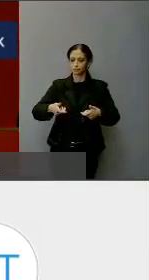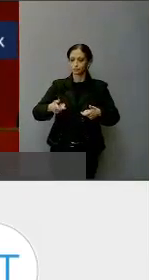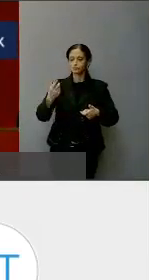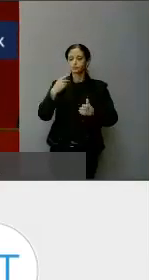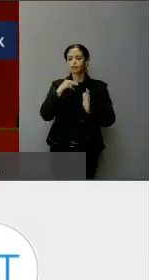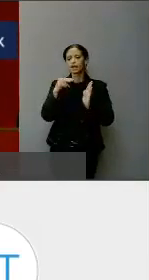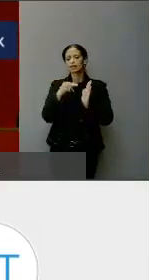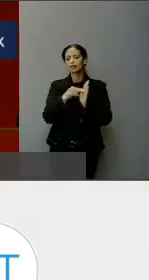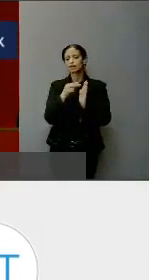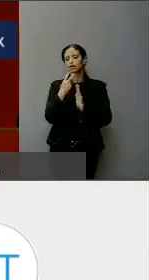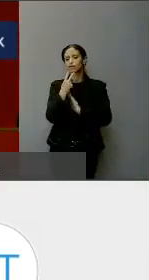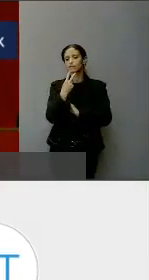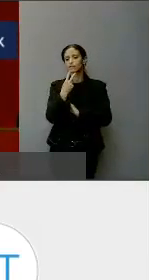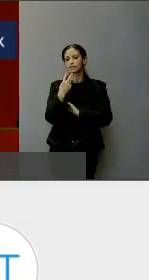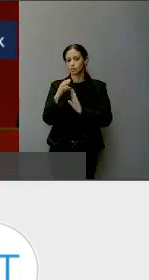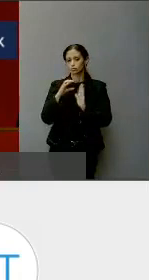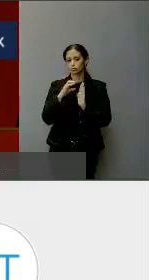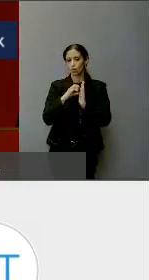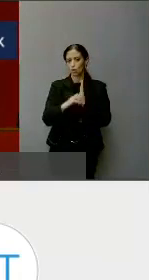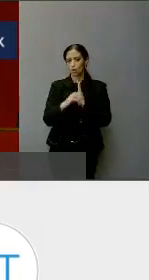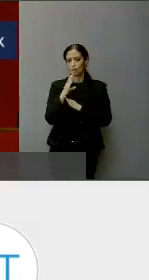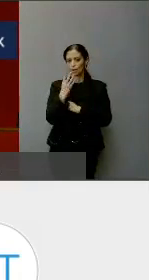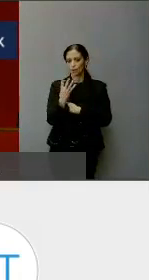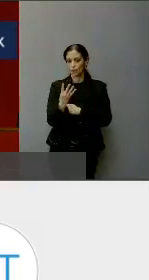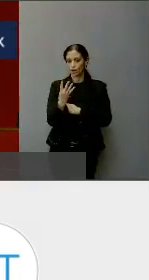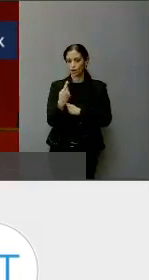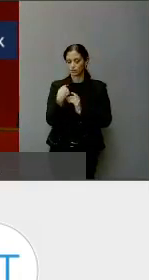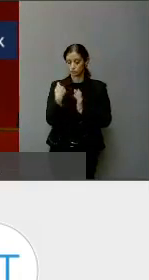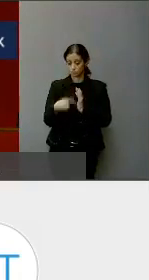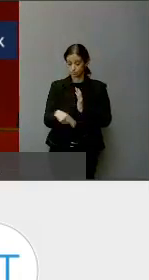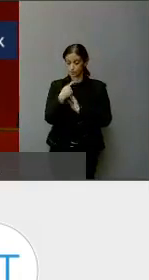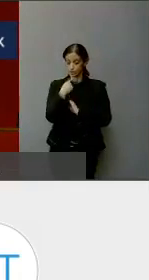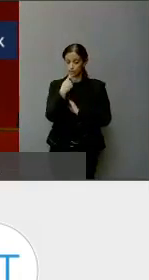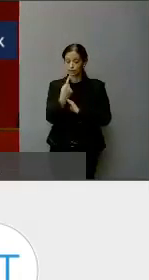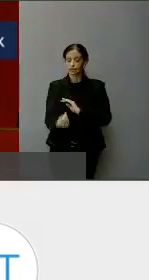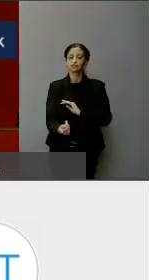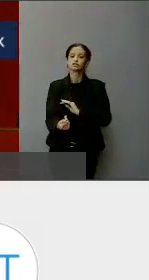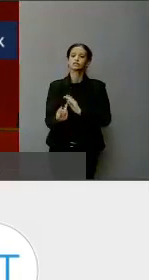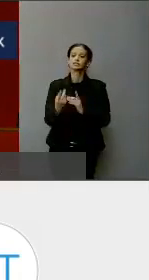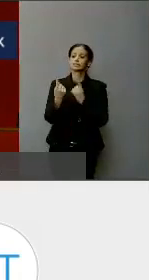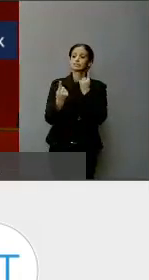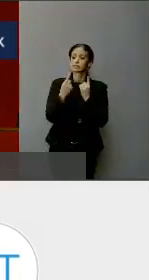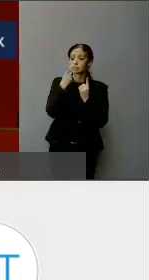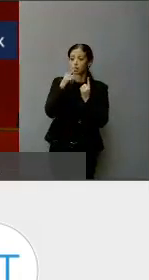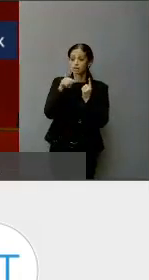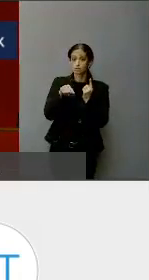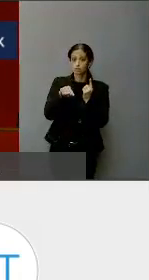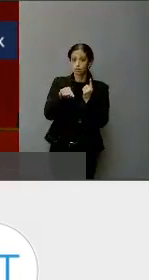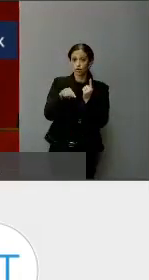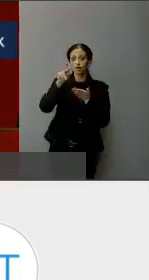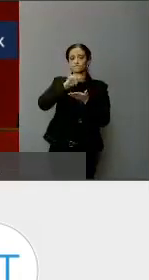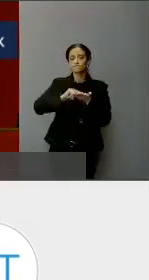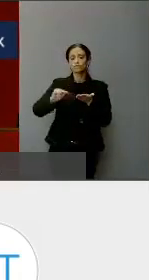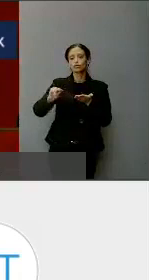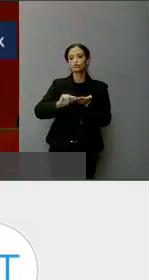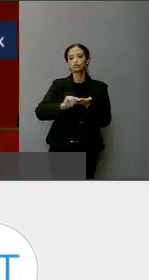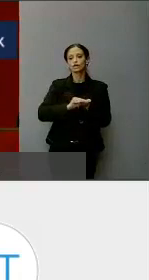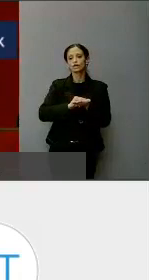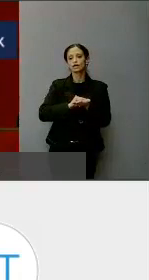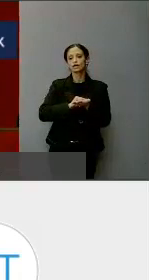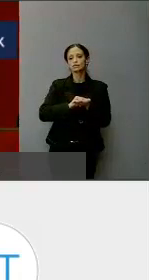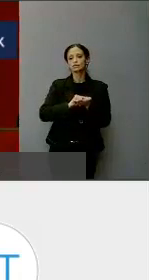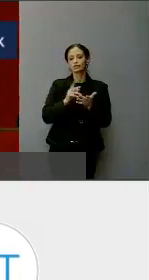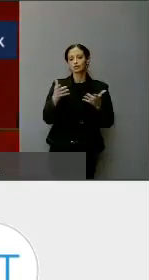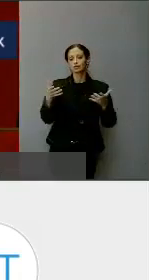24 comma 4 dice che in questi casi la votazione viene diciamo